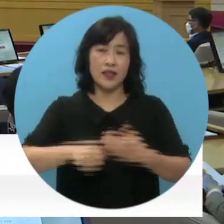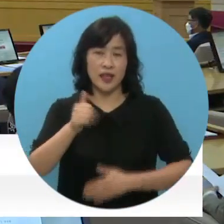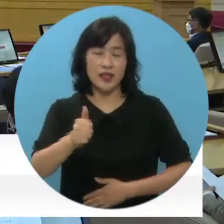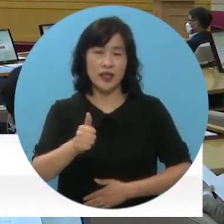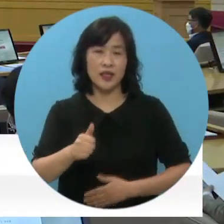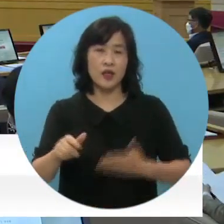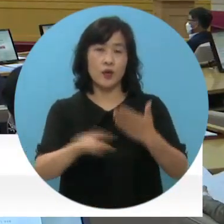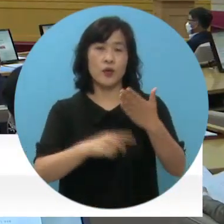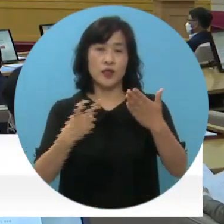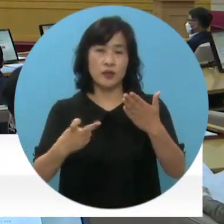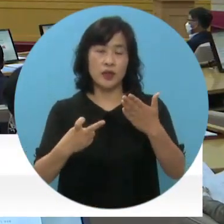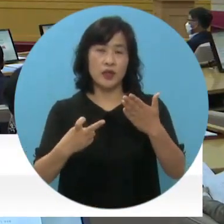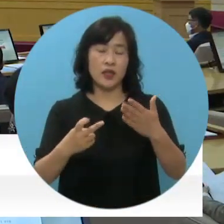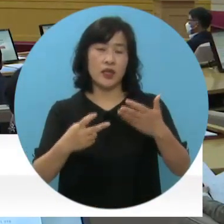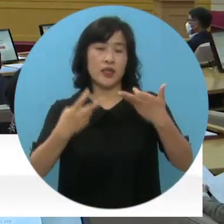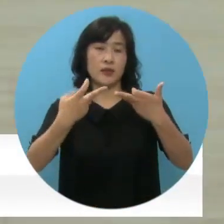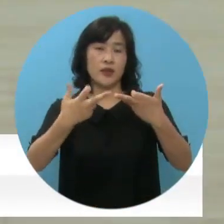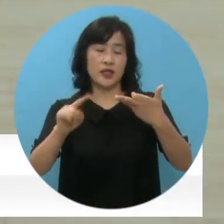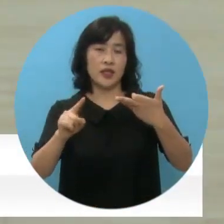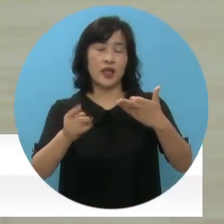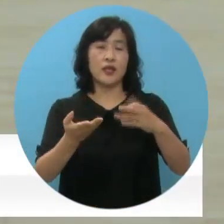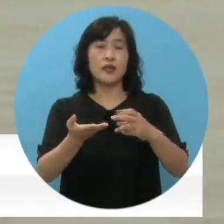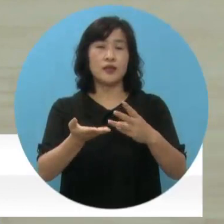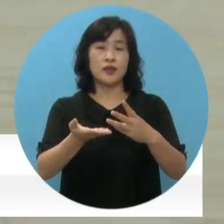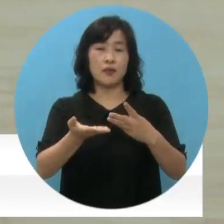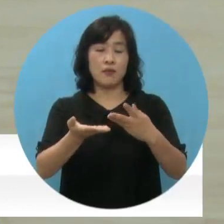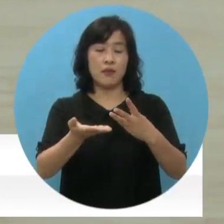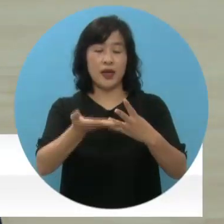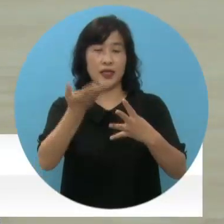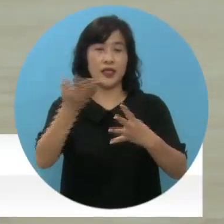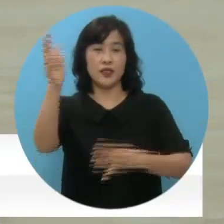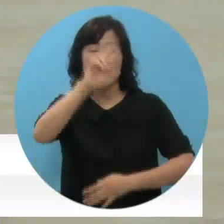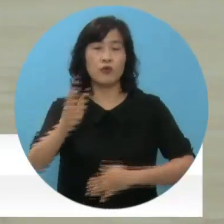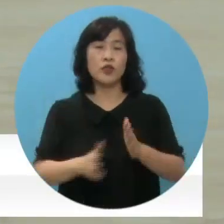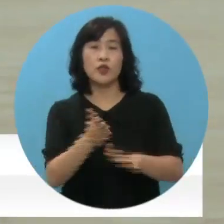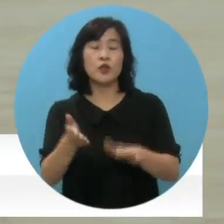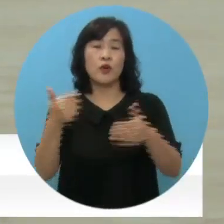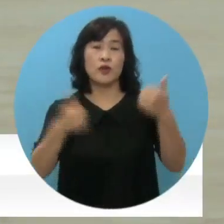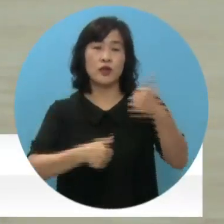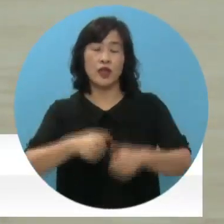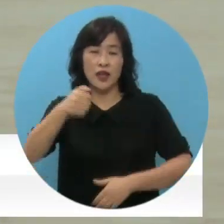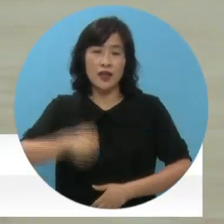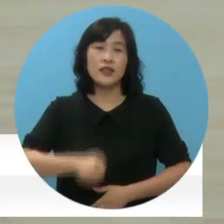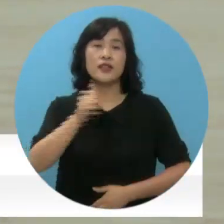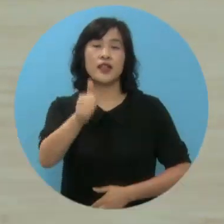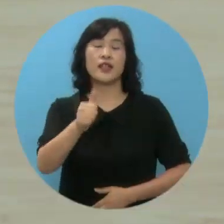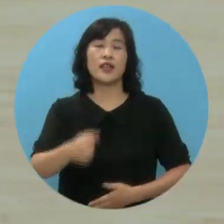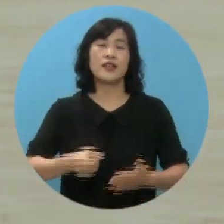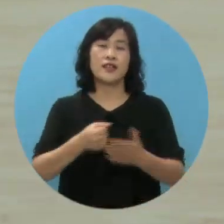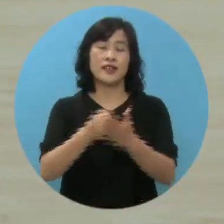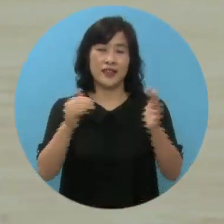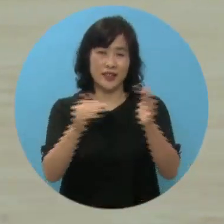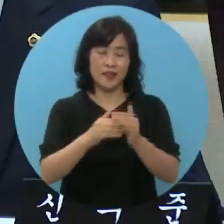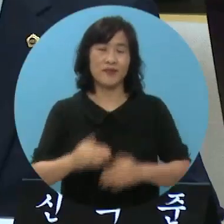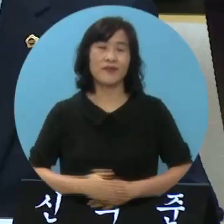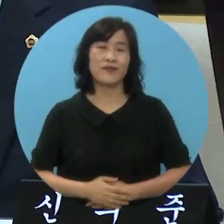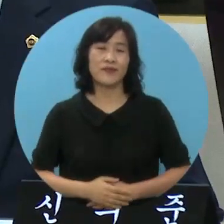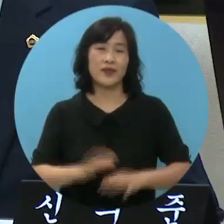전남도의회 의장이 지난 12일 제17대 전반기 전국시도의회 의장협의회 회장에